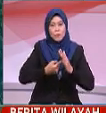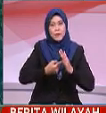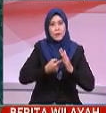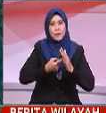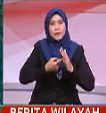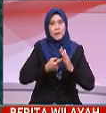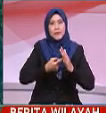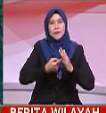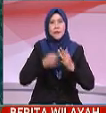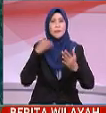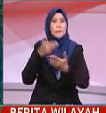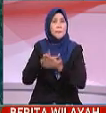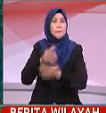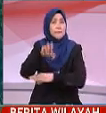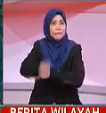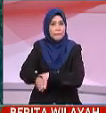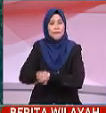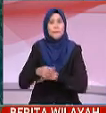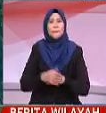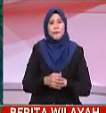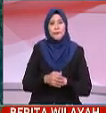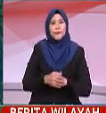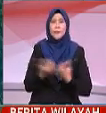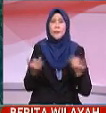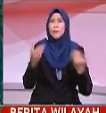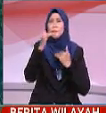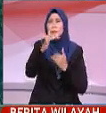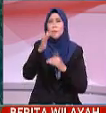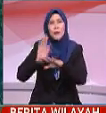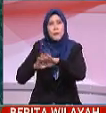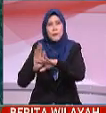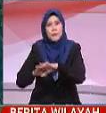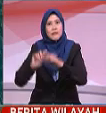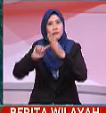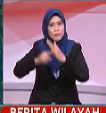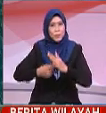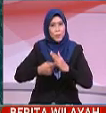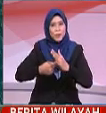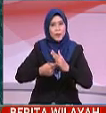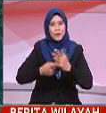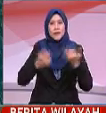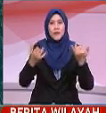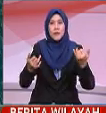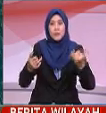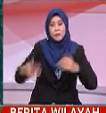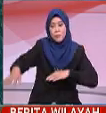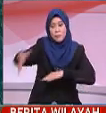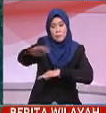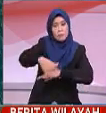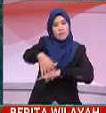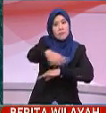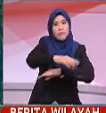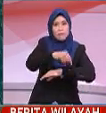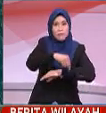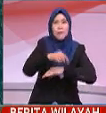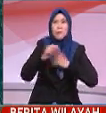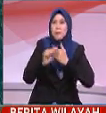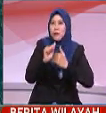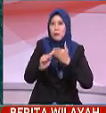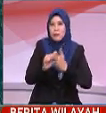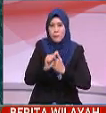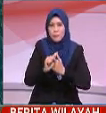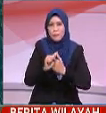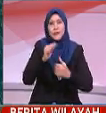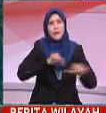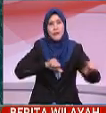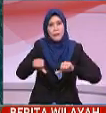sekurang-kurangnya sehingga ke lewat malam nanti dan sepanjang tempoh amaran ini berkuat kuasa. Keadaan perairan ini masih lagi berbahaya